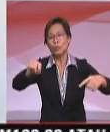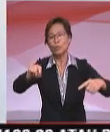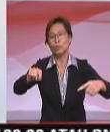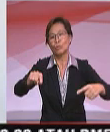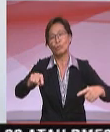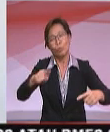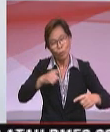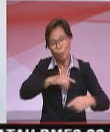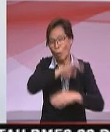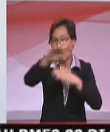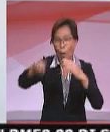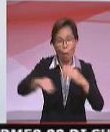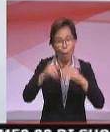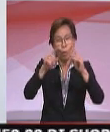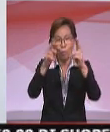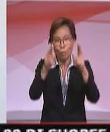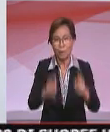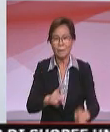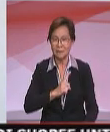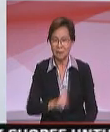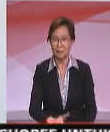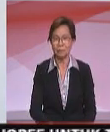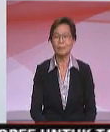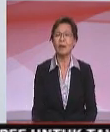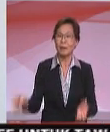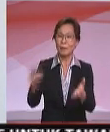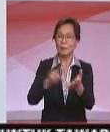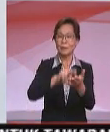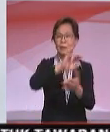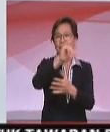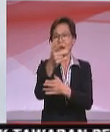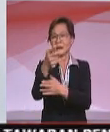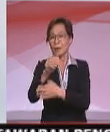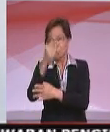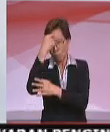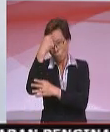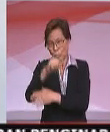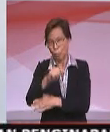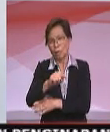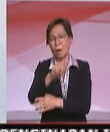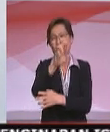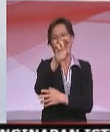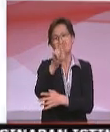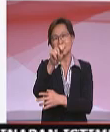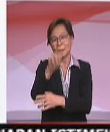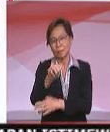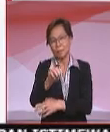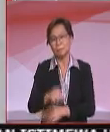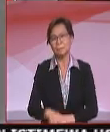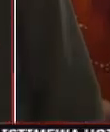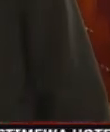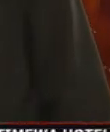kemaslahatan ummah. Saya Fazrin Zahardin, laporan JAKIM untuk RTM.